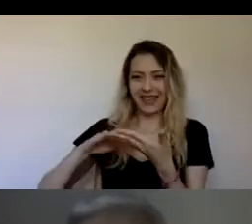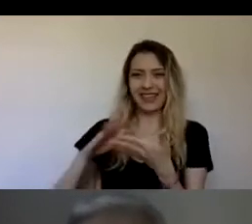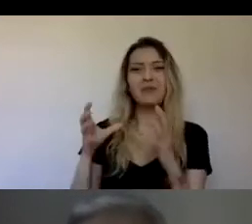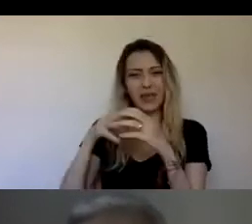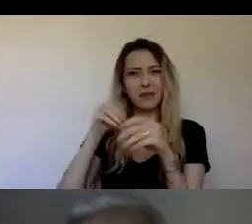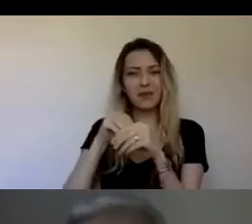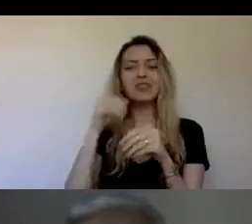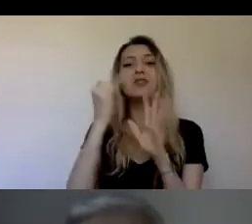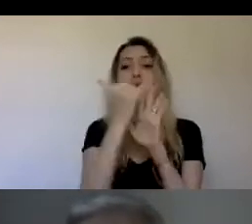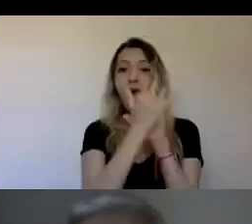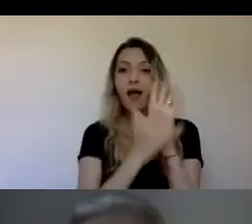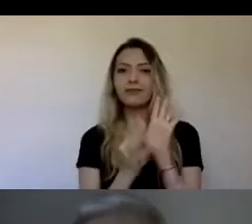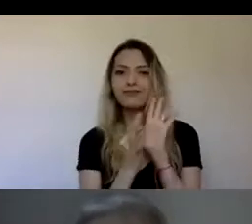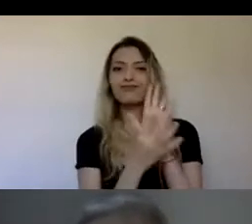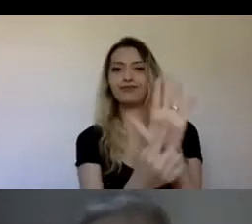bize